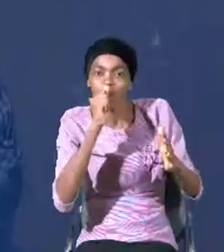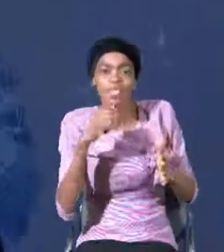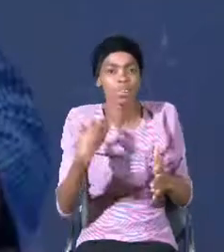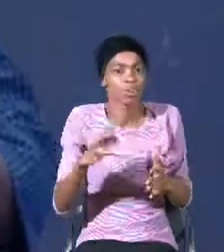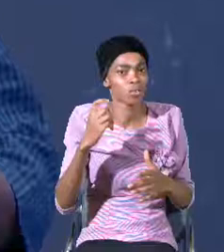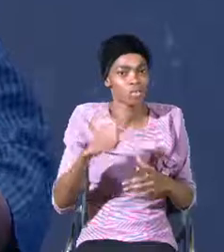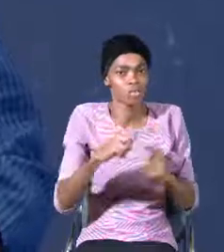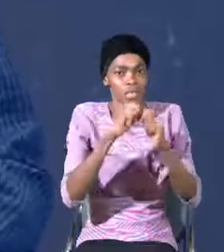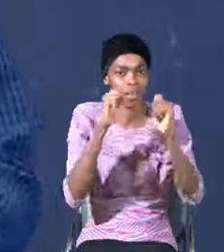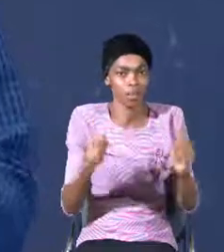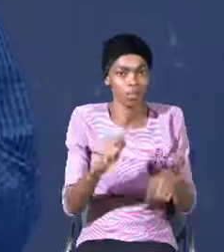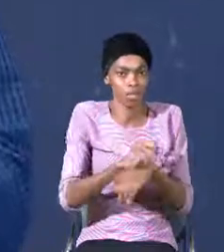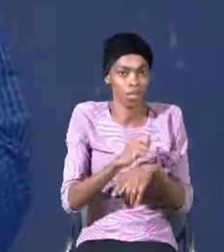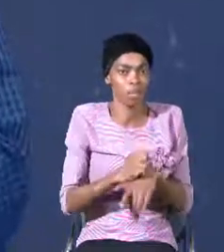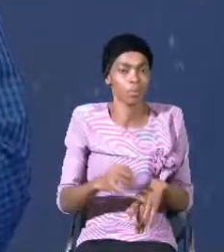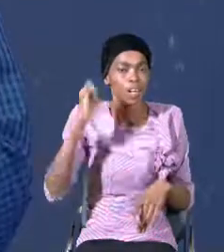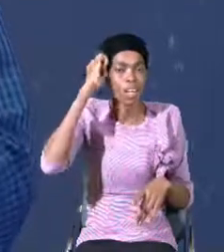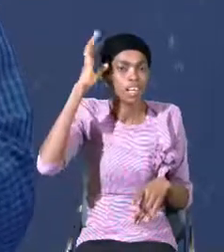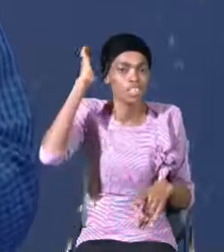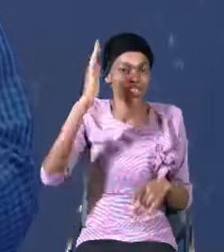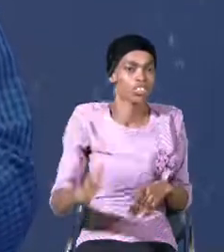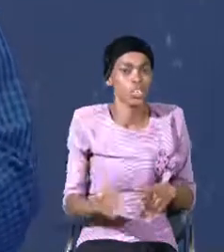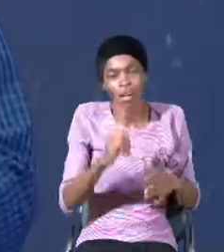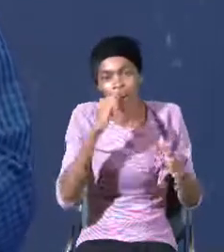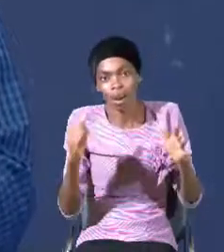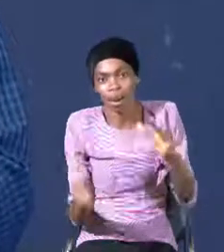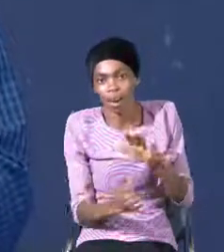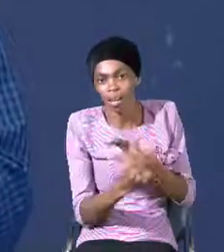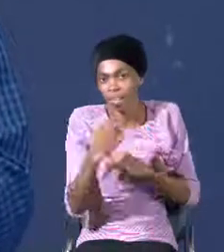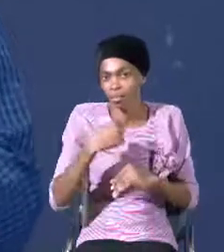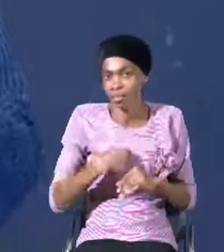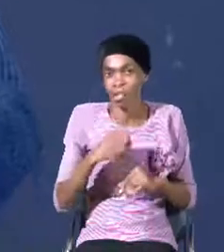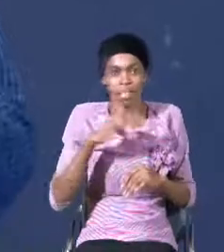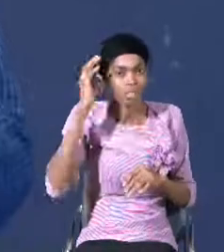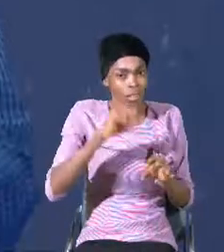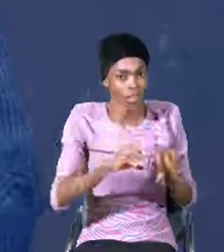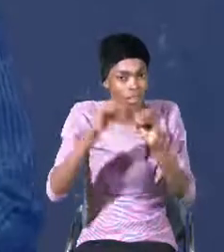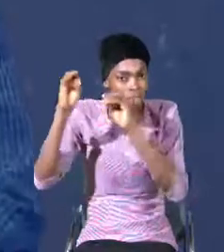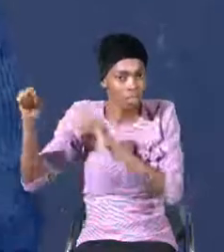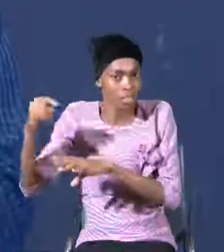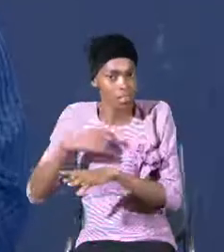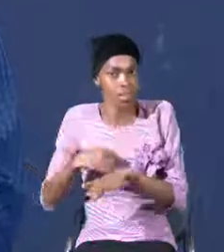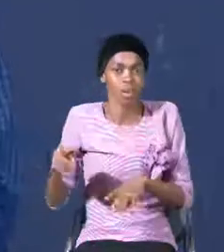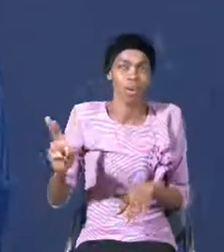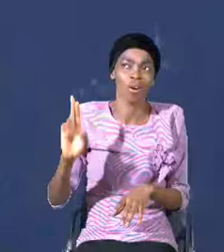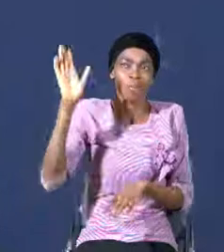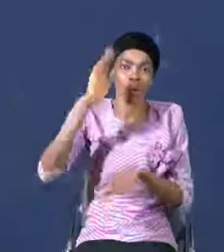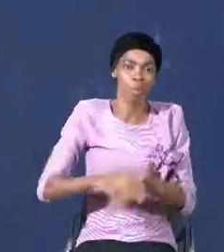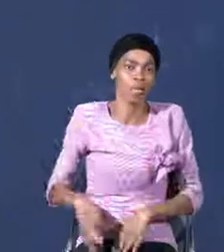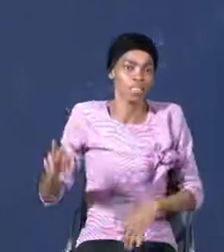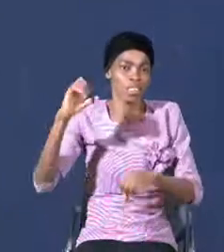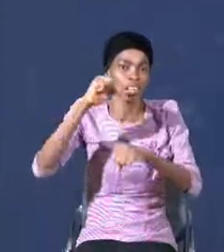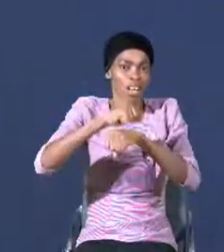verset 8, il me cachera car il me protégera dans